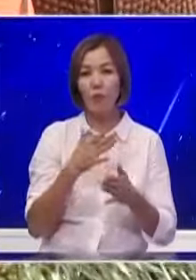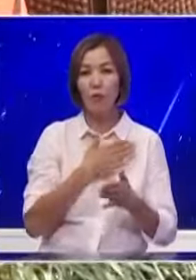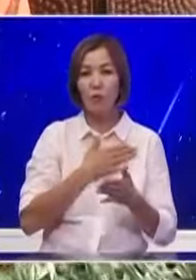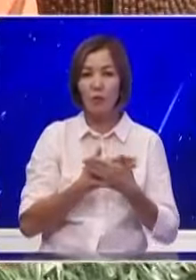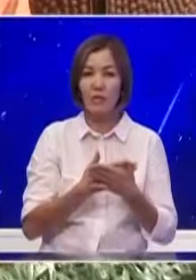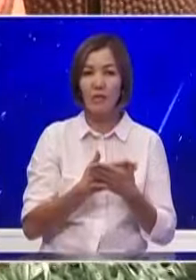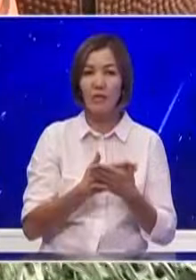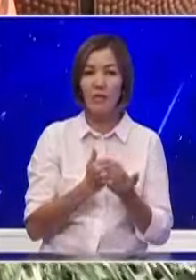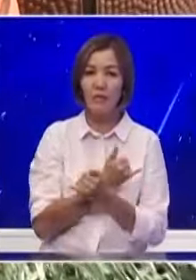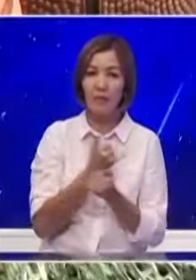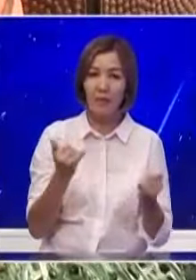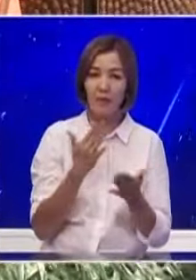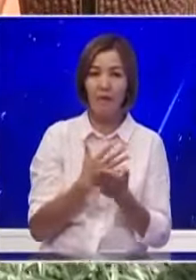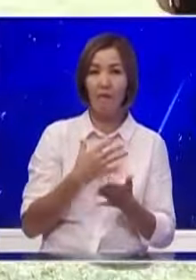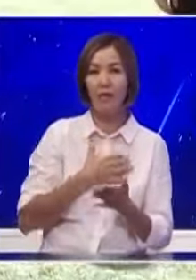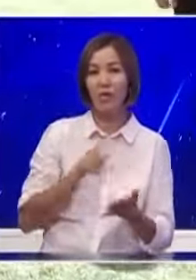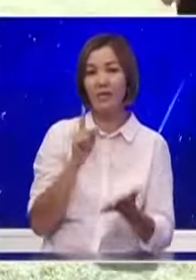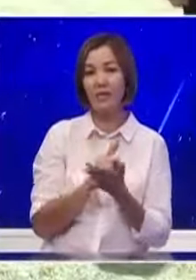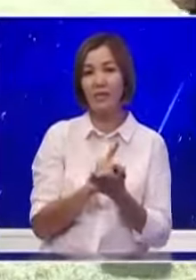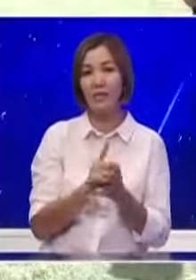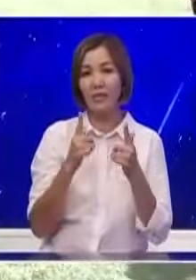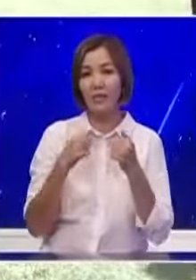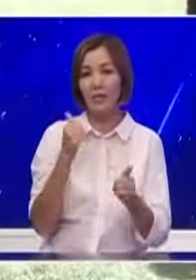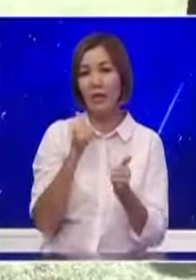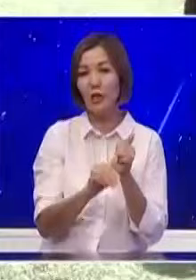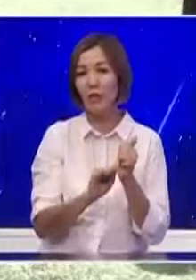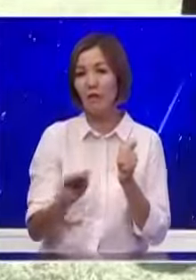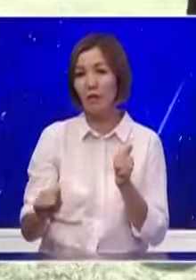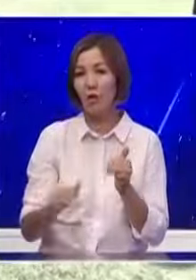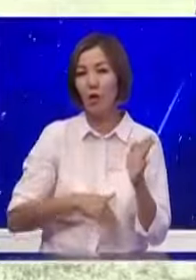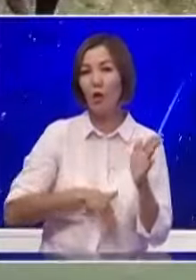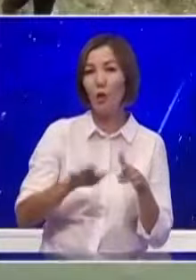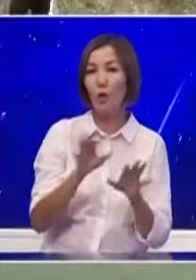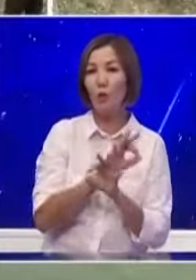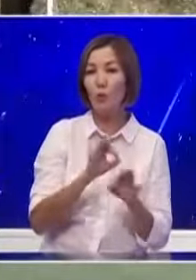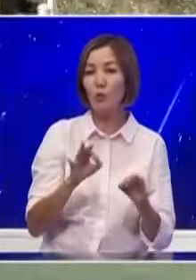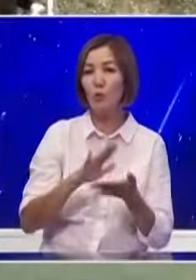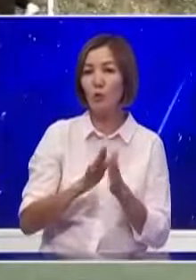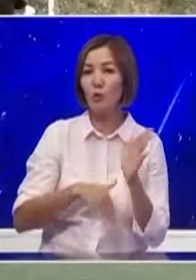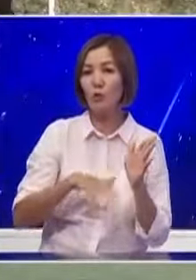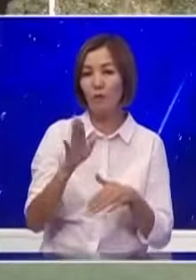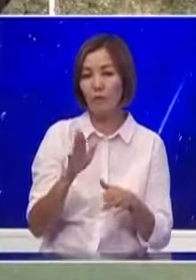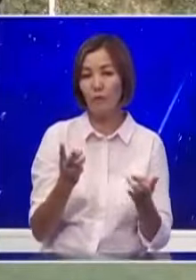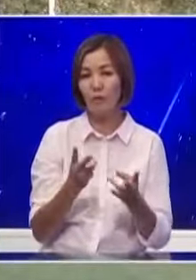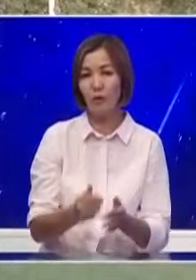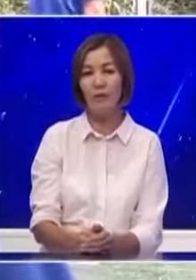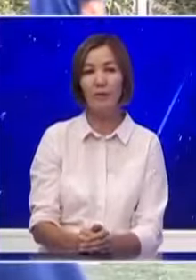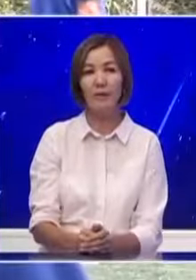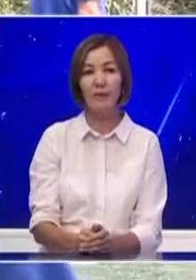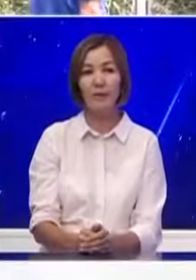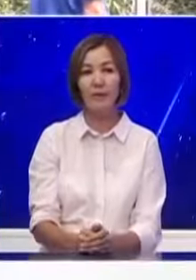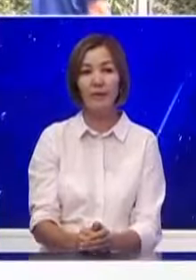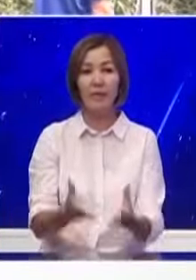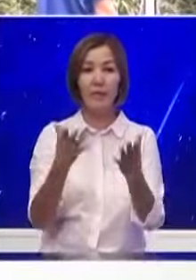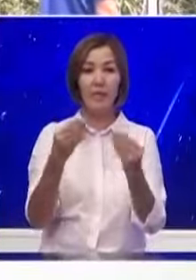Ведь перед взрослыми стоит важная задача – создать для каждого ребенка самые лучшие и комфортные условия. День проходит